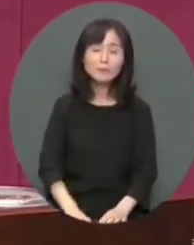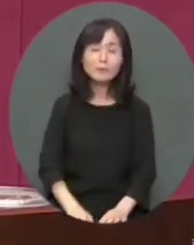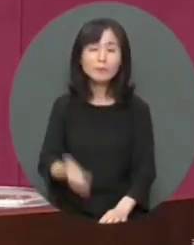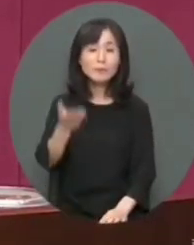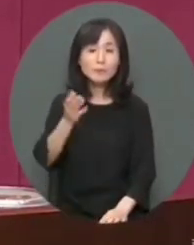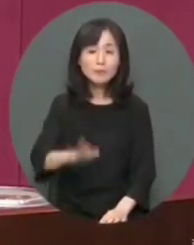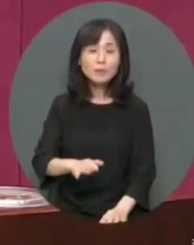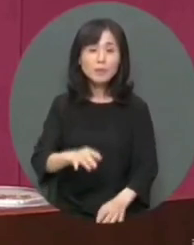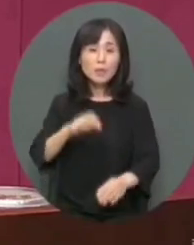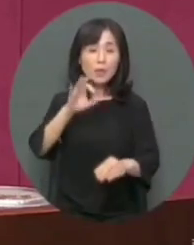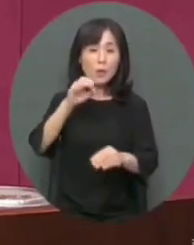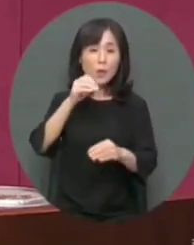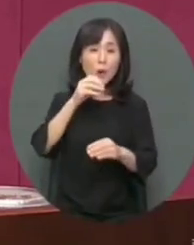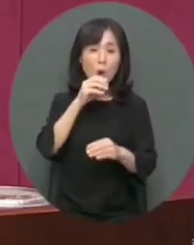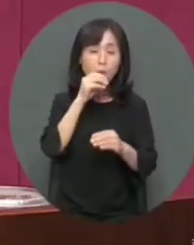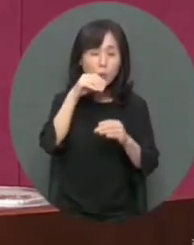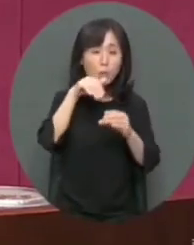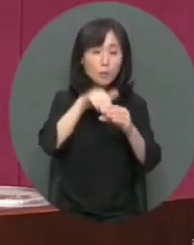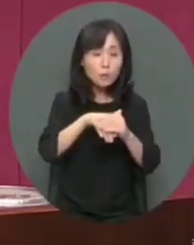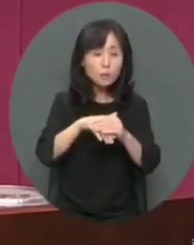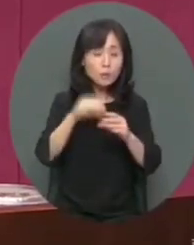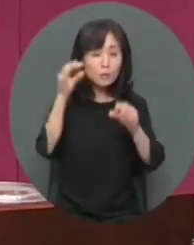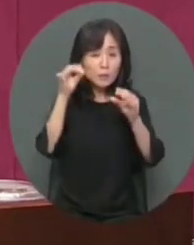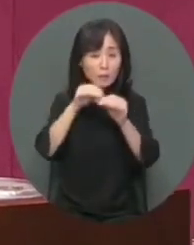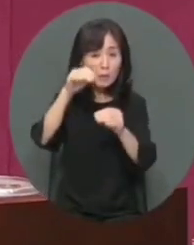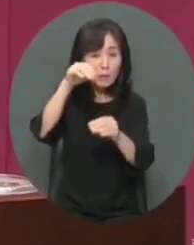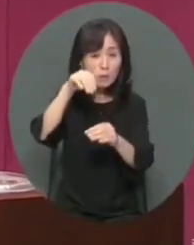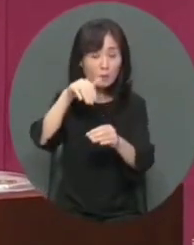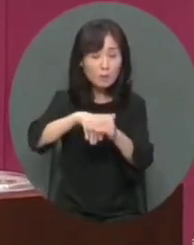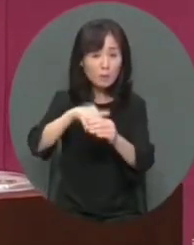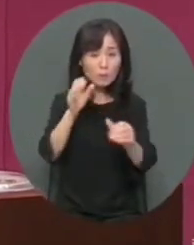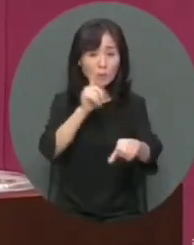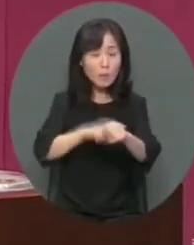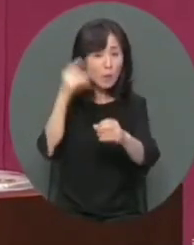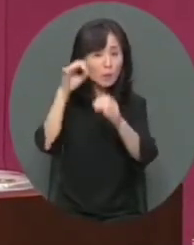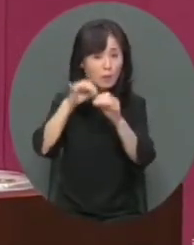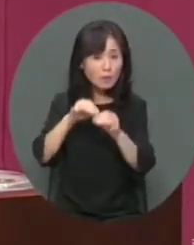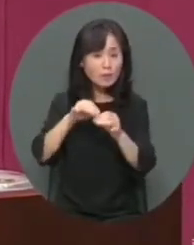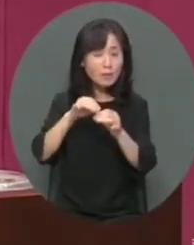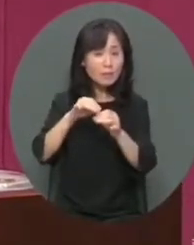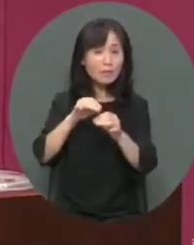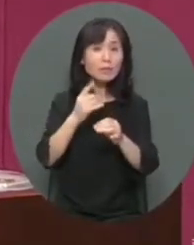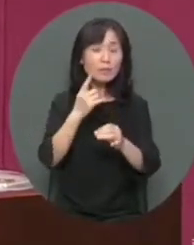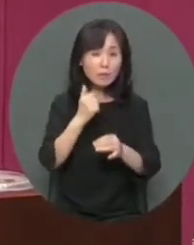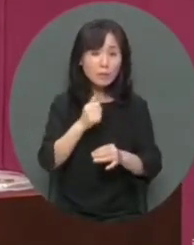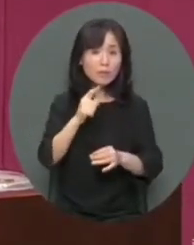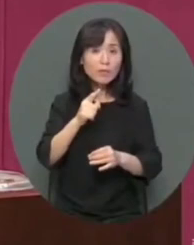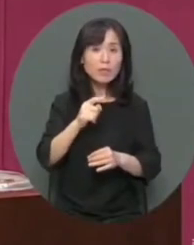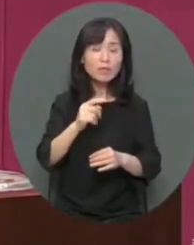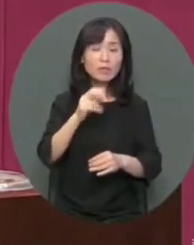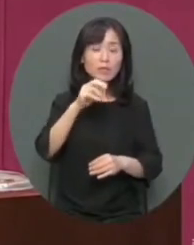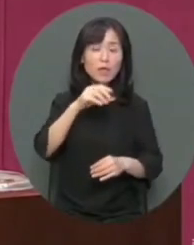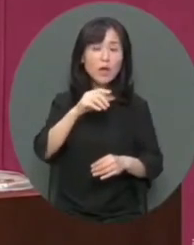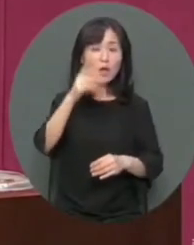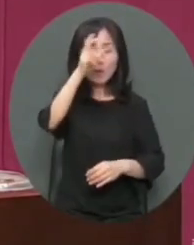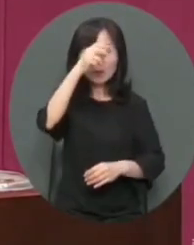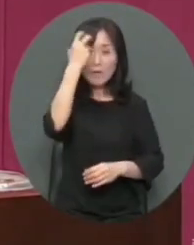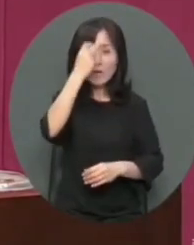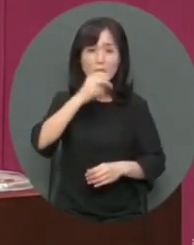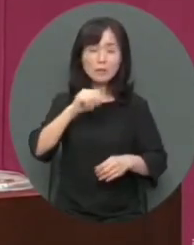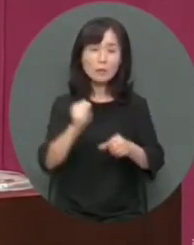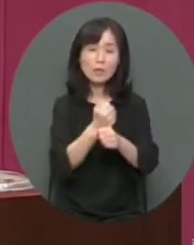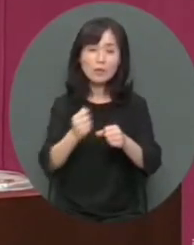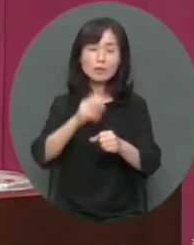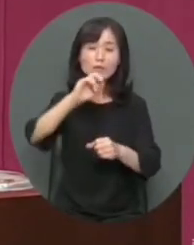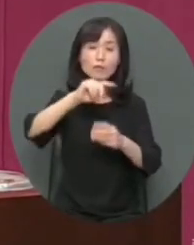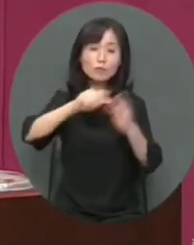그런데 돈봉투 사건의 체포 동의안 부결 당시 검찰의 조작이라던 윤관석 의원은 며칠 전 공개